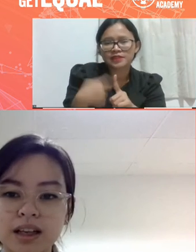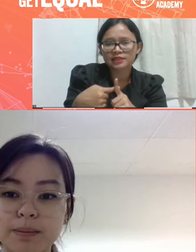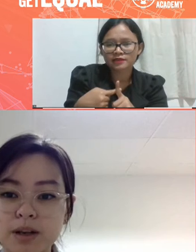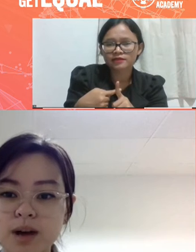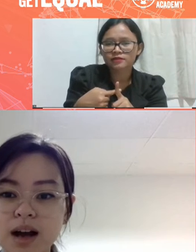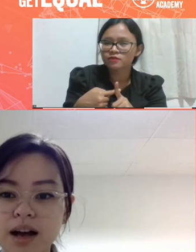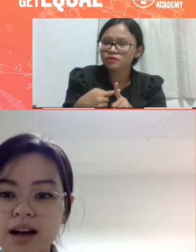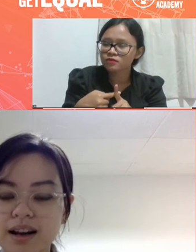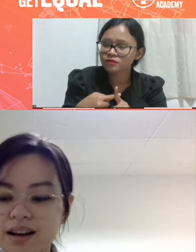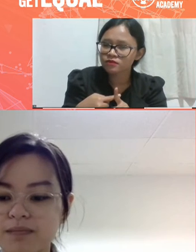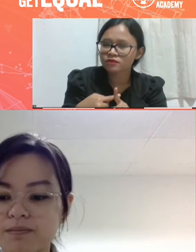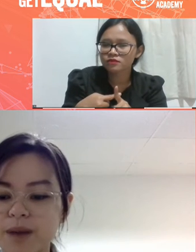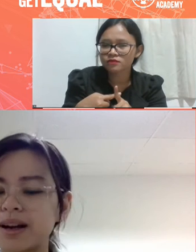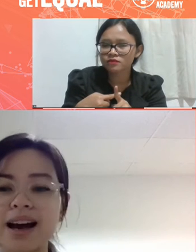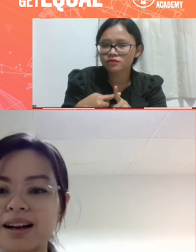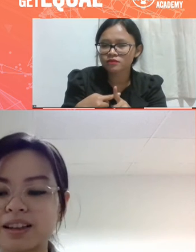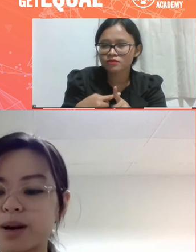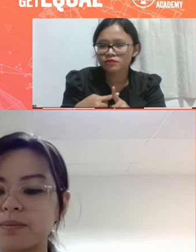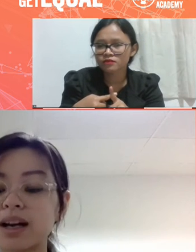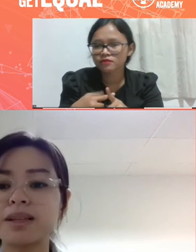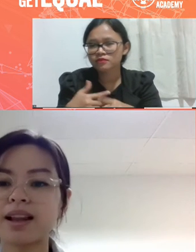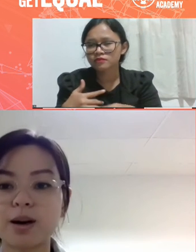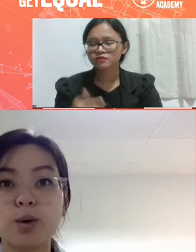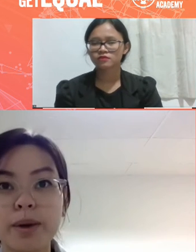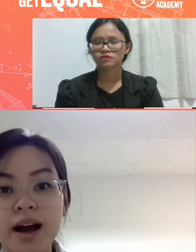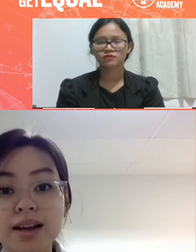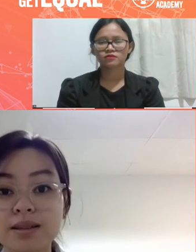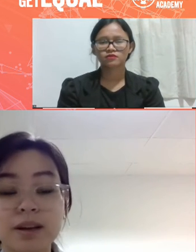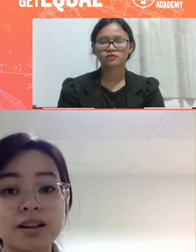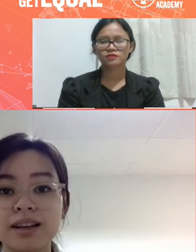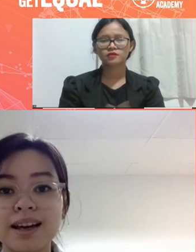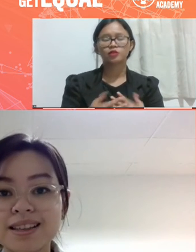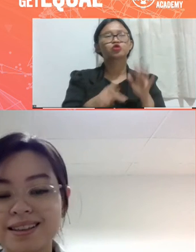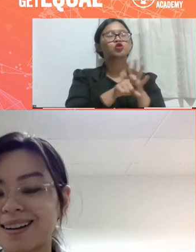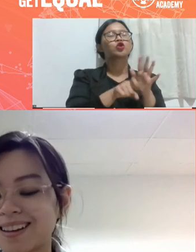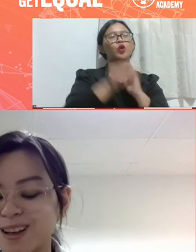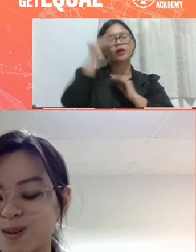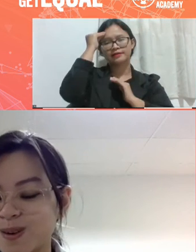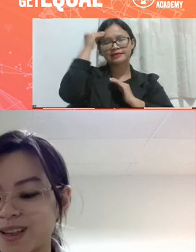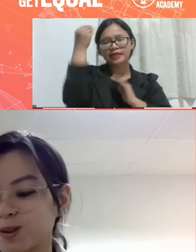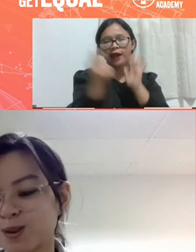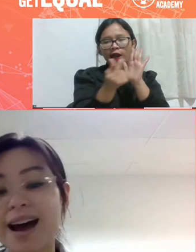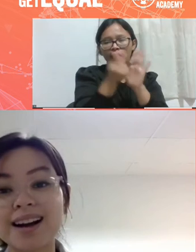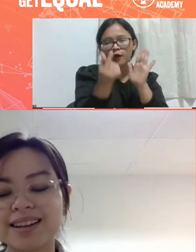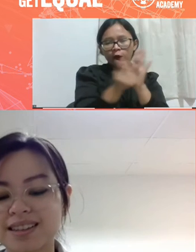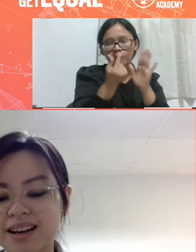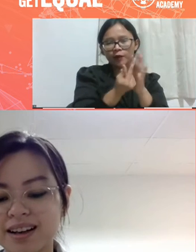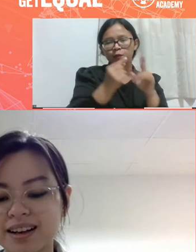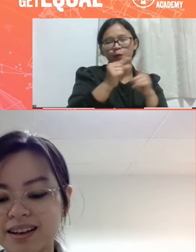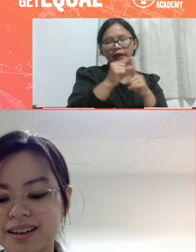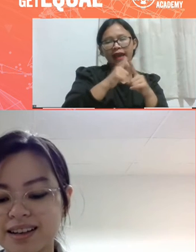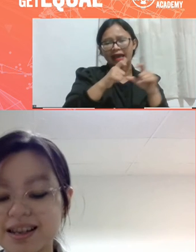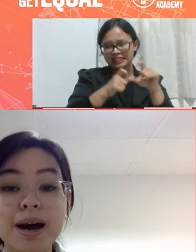yang diperjuangkan, kebenaran atau bagaimana misalnya RUU PKS yang sekarang yang